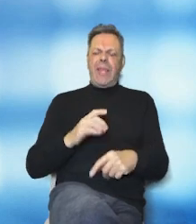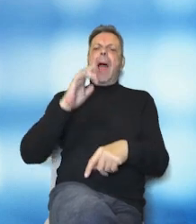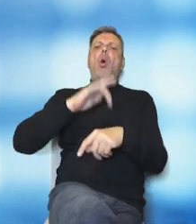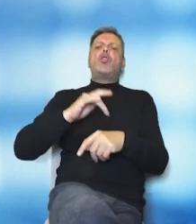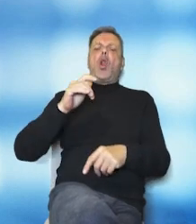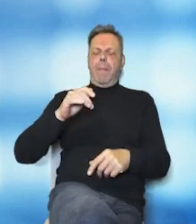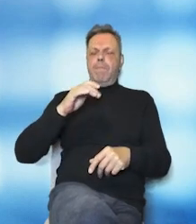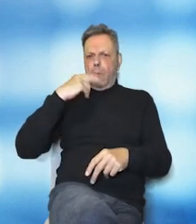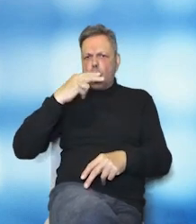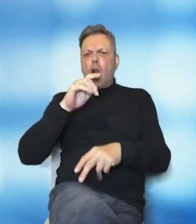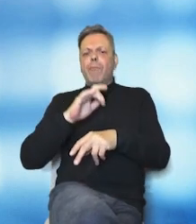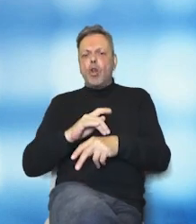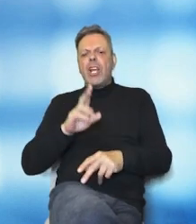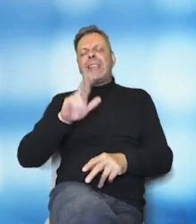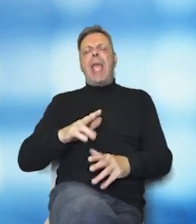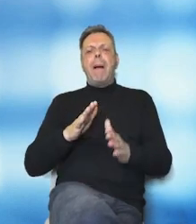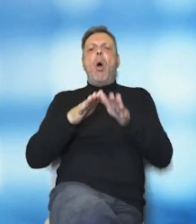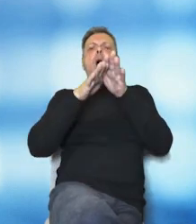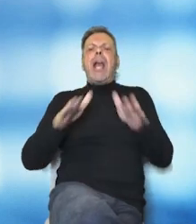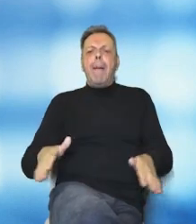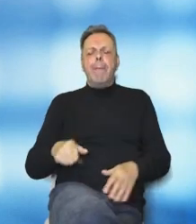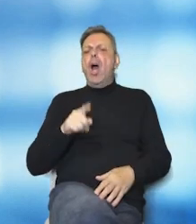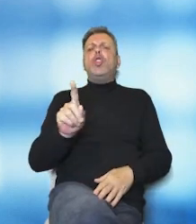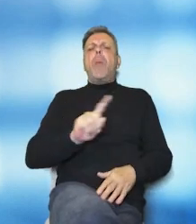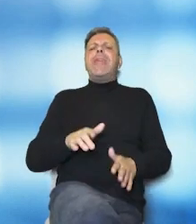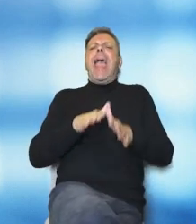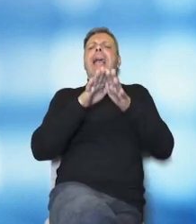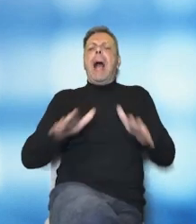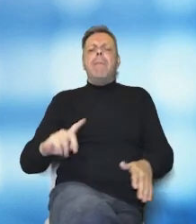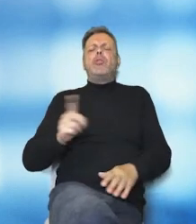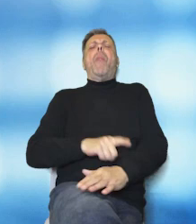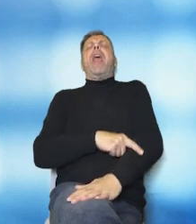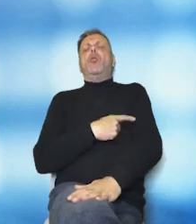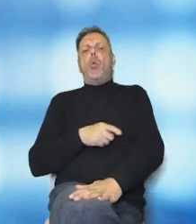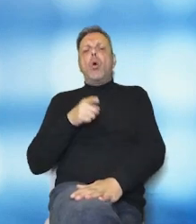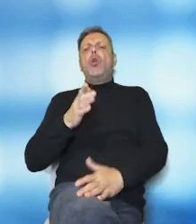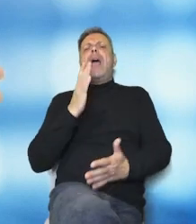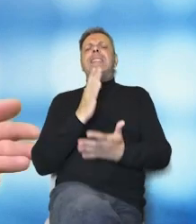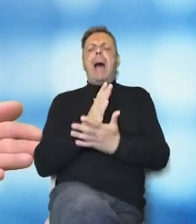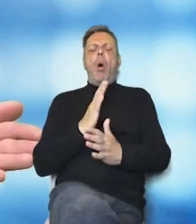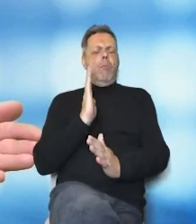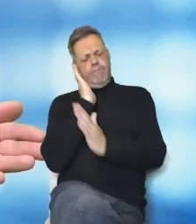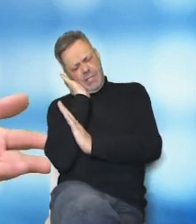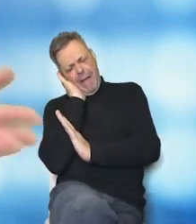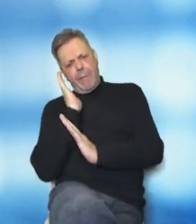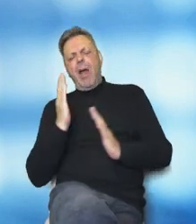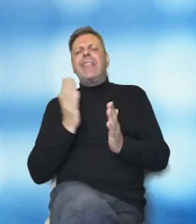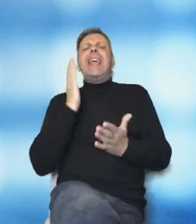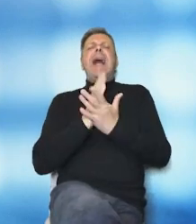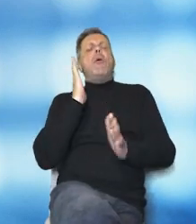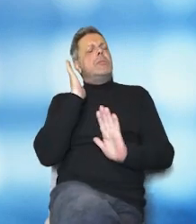imamo kamp. To zapravo nije kampiranje, nije dug boravak, to je bivakiranje gdje mi samo